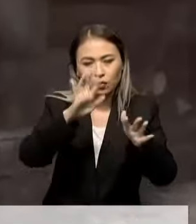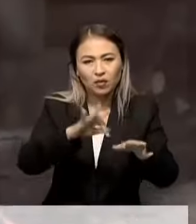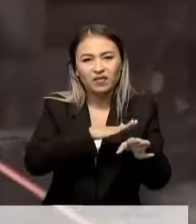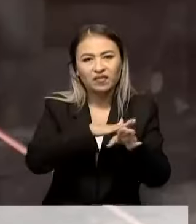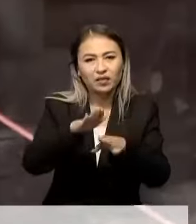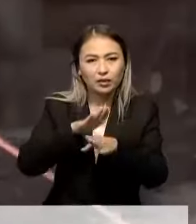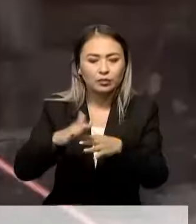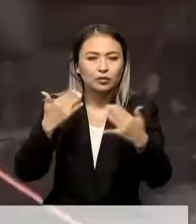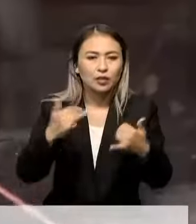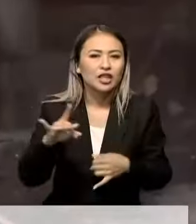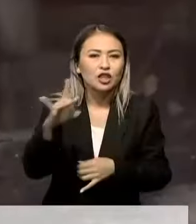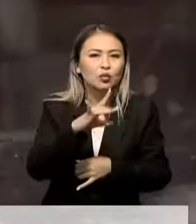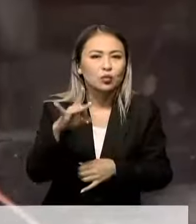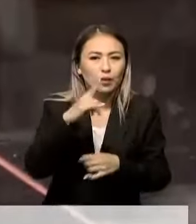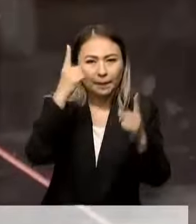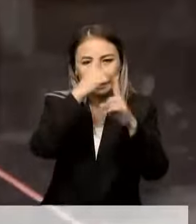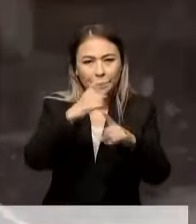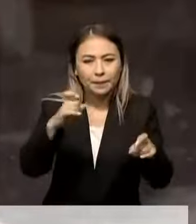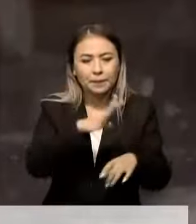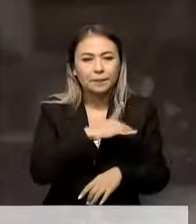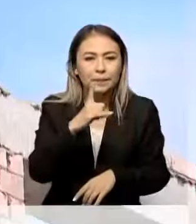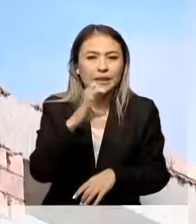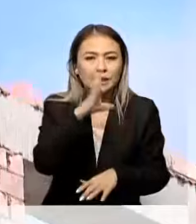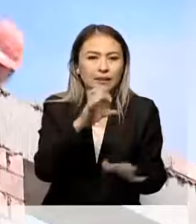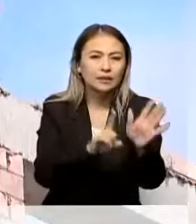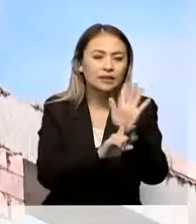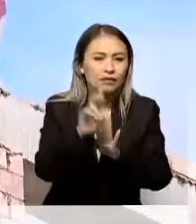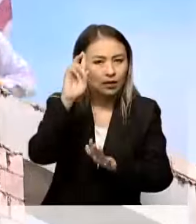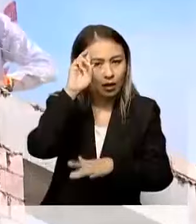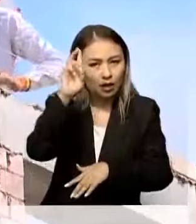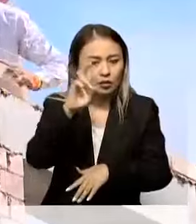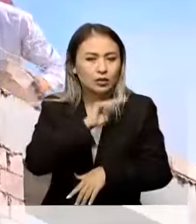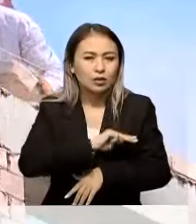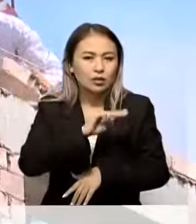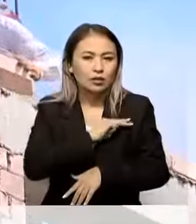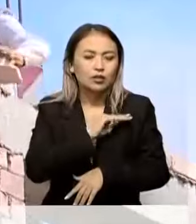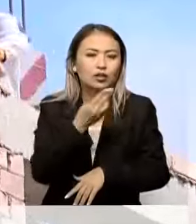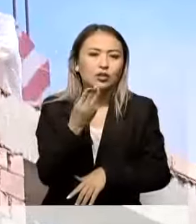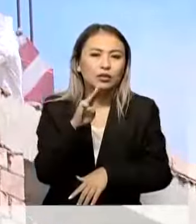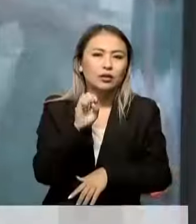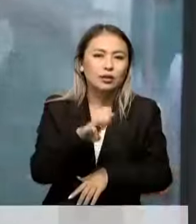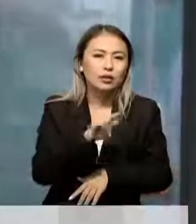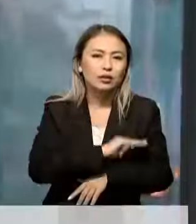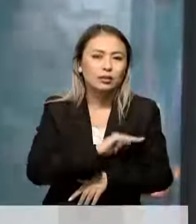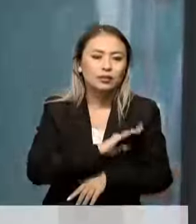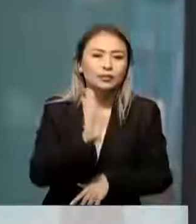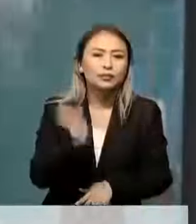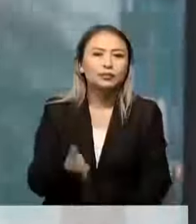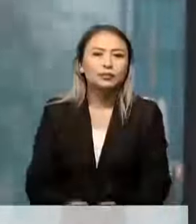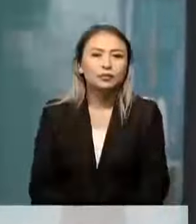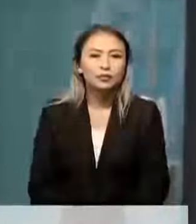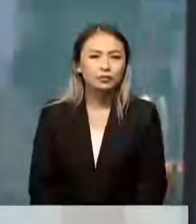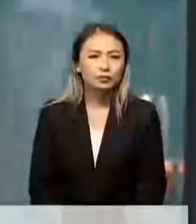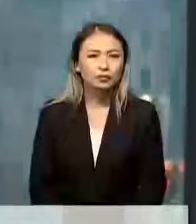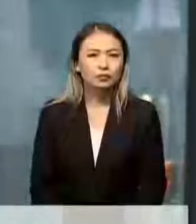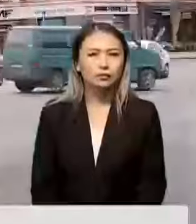жөніндегі республикалық кеңесте мәлім етілді. 1 қыркүйектен бастап мемлекеттік еңбек инспекторлары штаттық режимде жұмыс істейді. Руслан Нұрланұлы, Сайлау